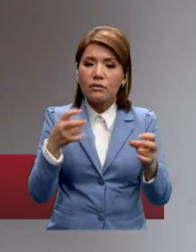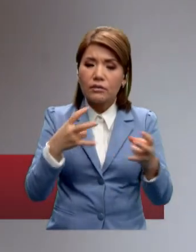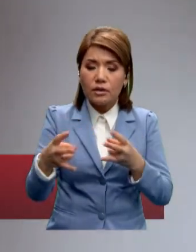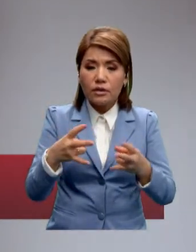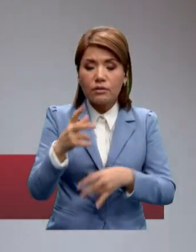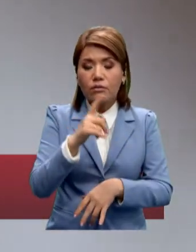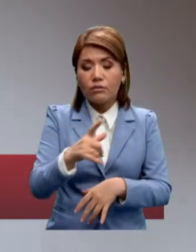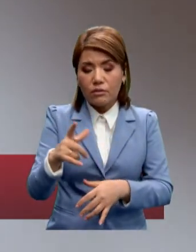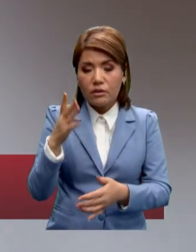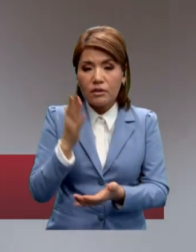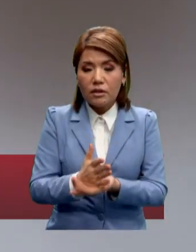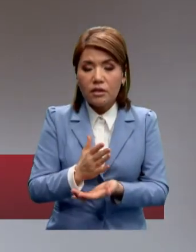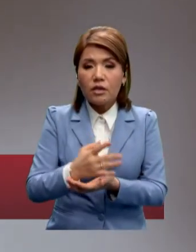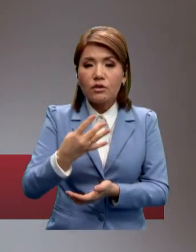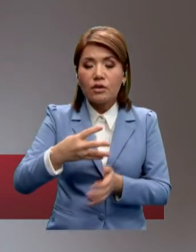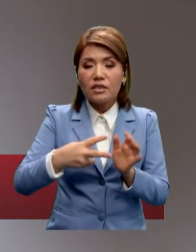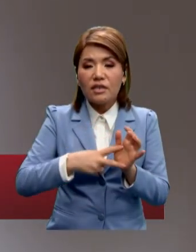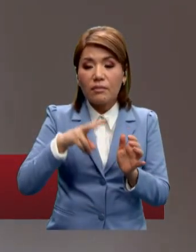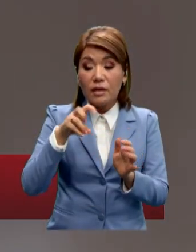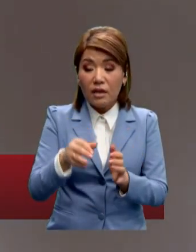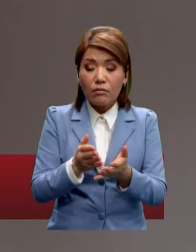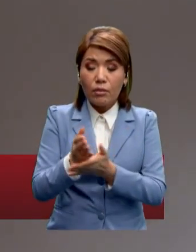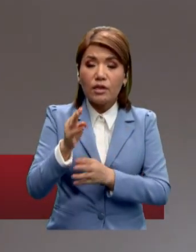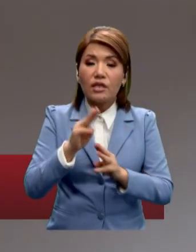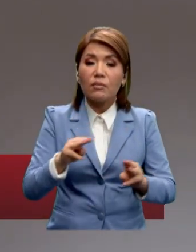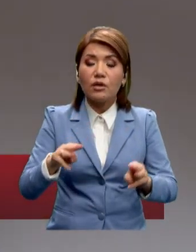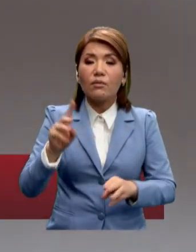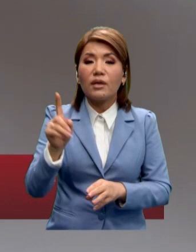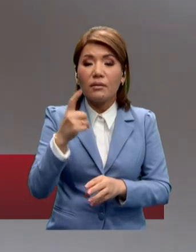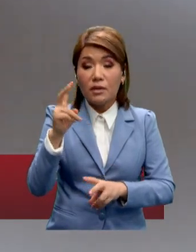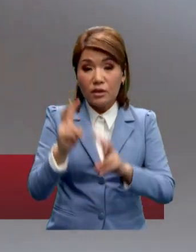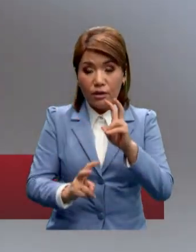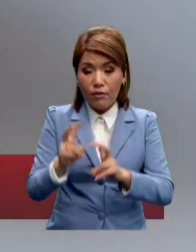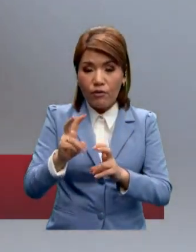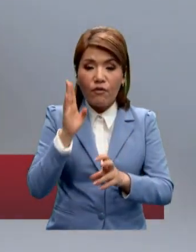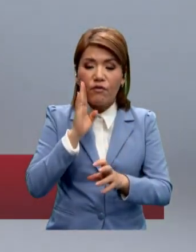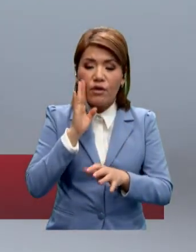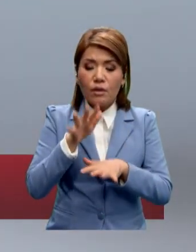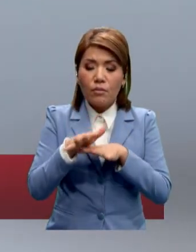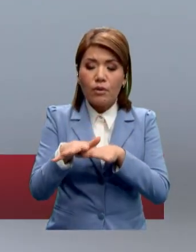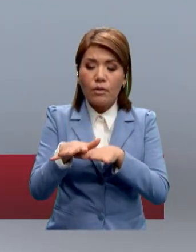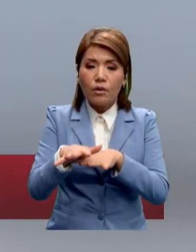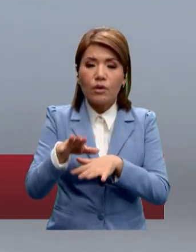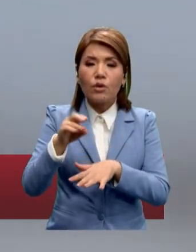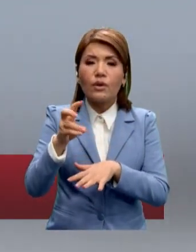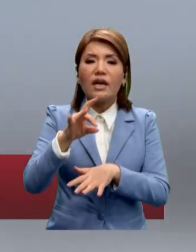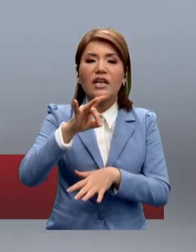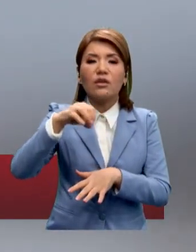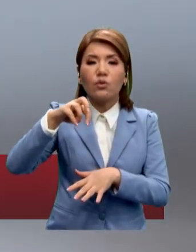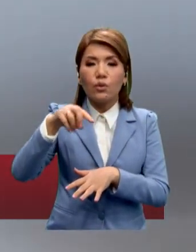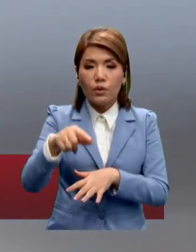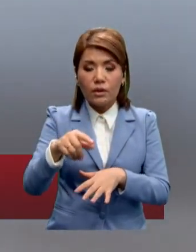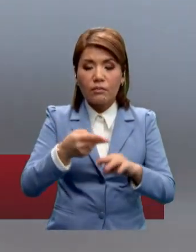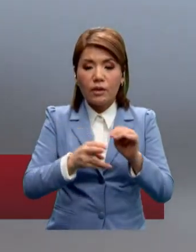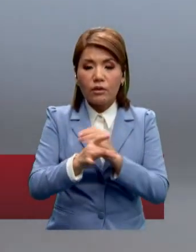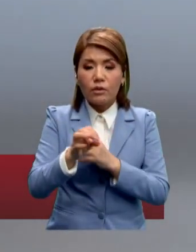здоровью населения. За 47 лет работы Темиртауским химическим заводом в воду были сброшены тонны ртути. Специалисты